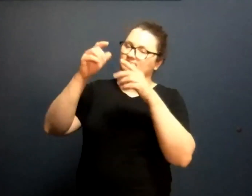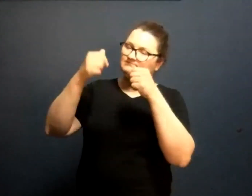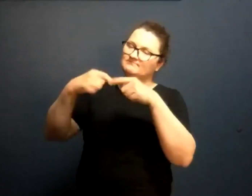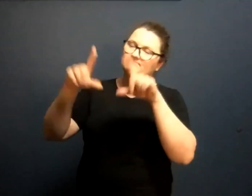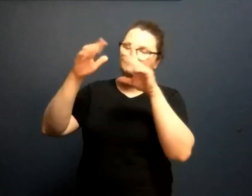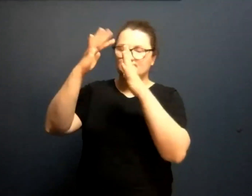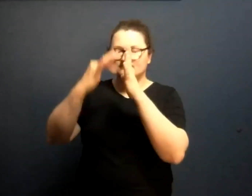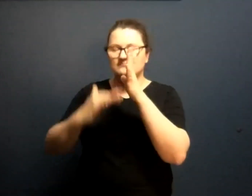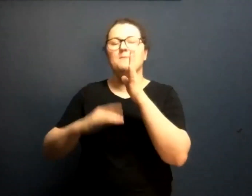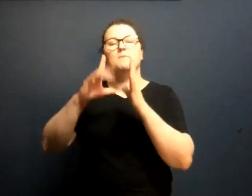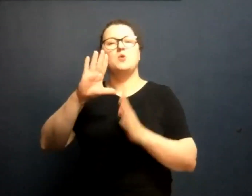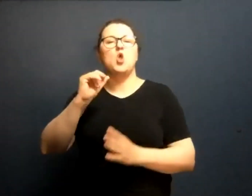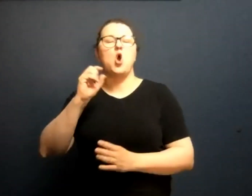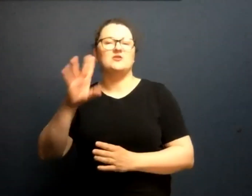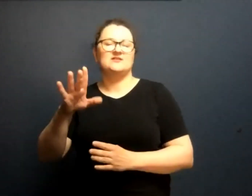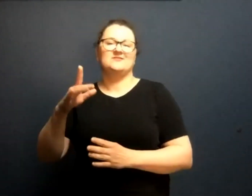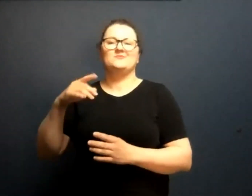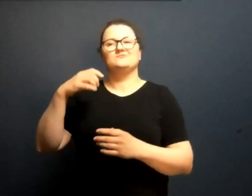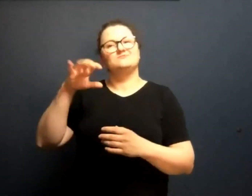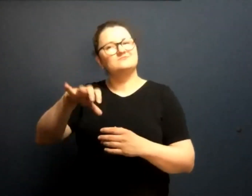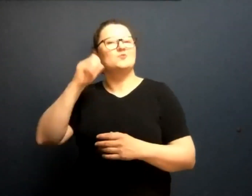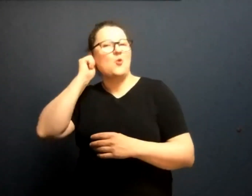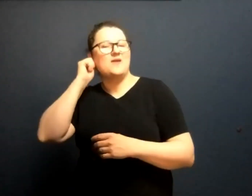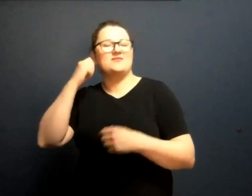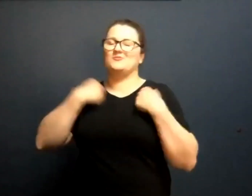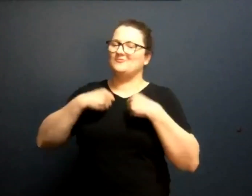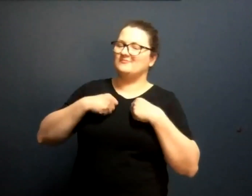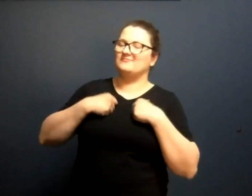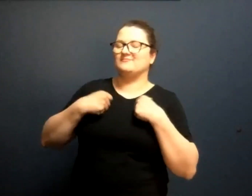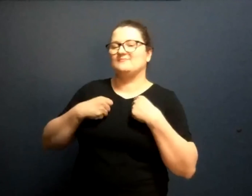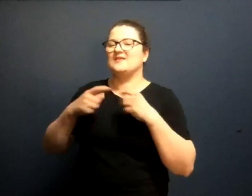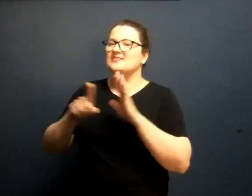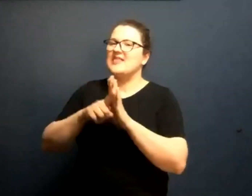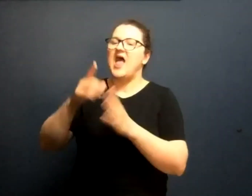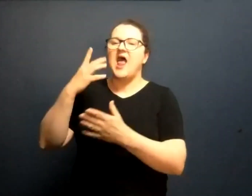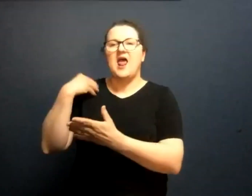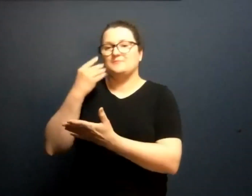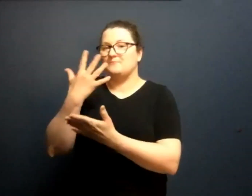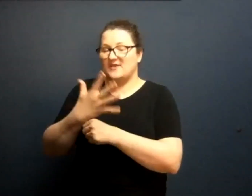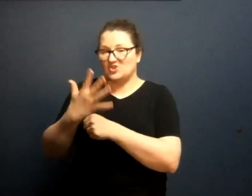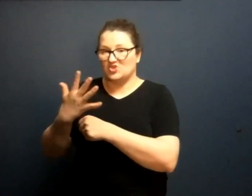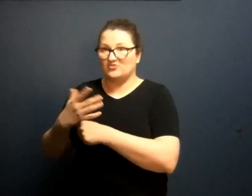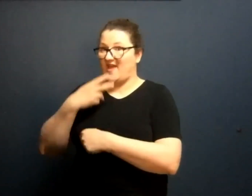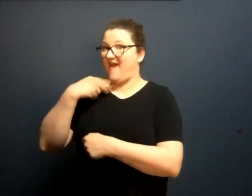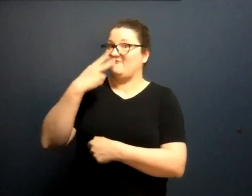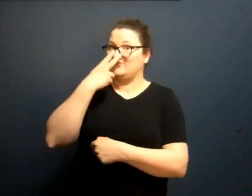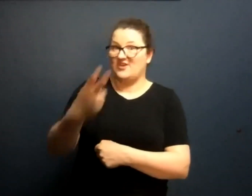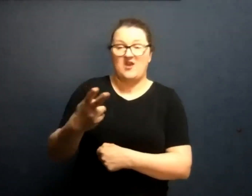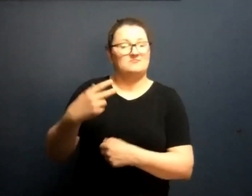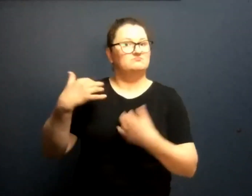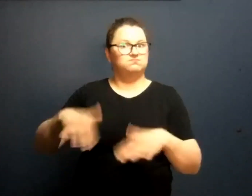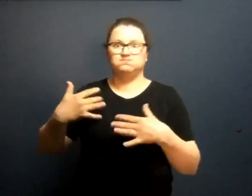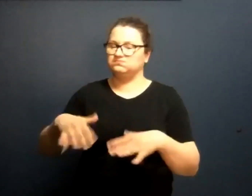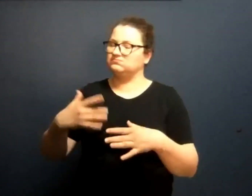szafiarek w Polsce, które proponują ubrania dla 50-latek. To, co tam zobaczyłam, było przerażające, bo to właśnie te